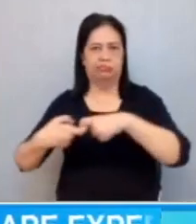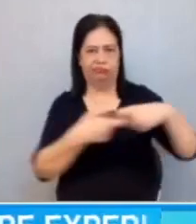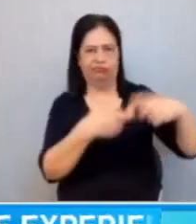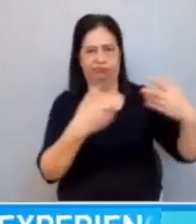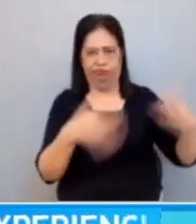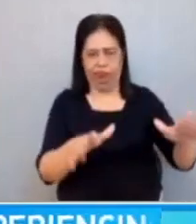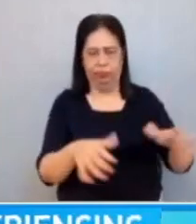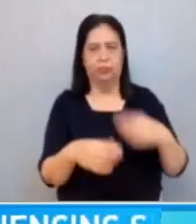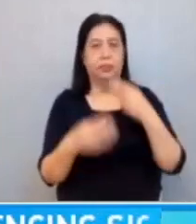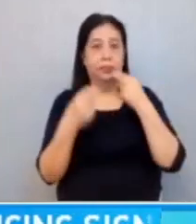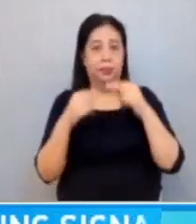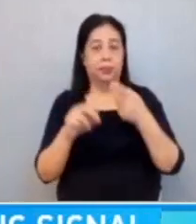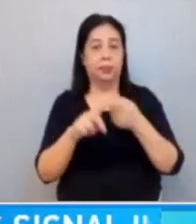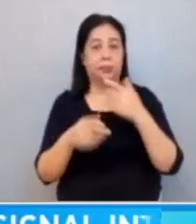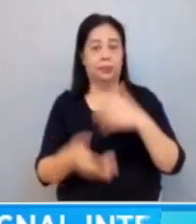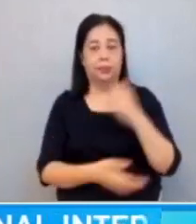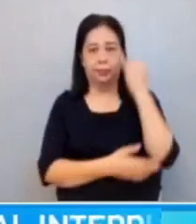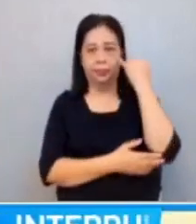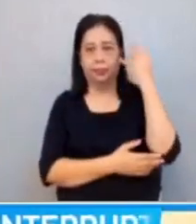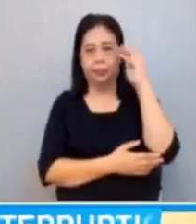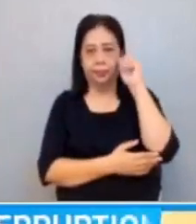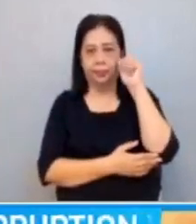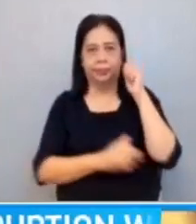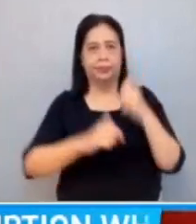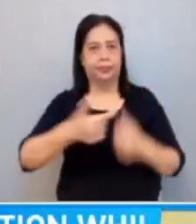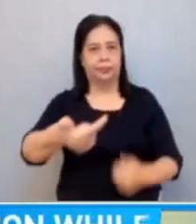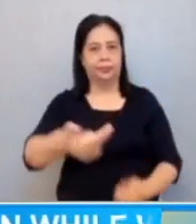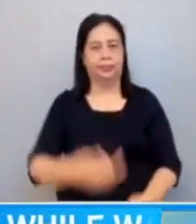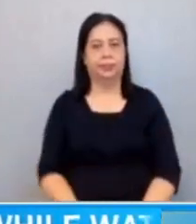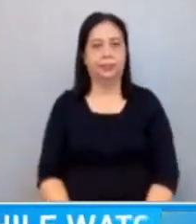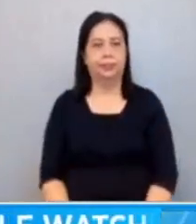mainit na balita hatid ni James Agustin.